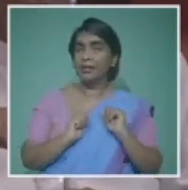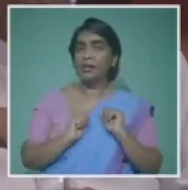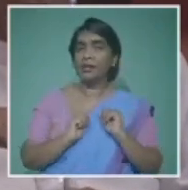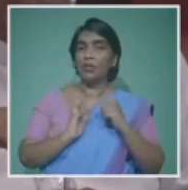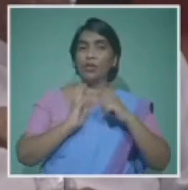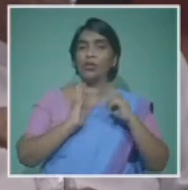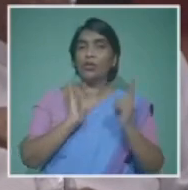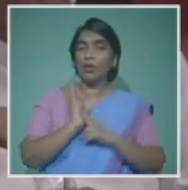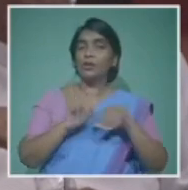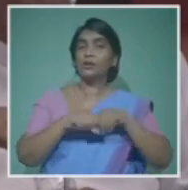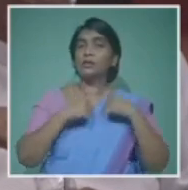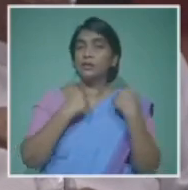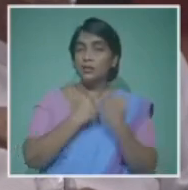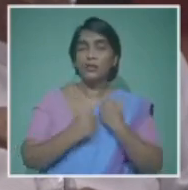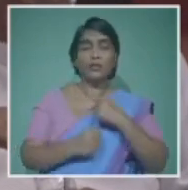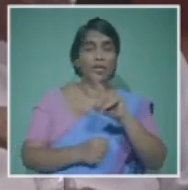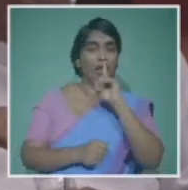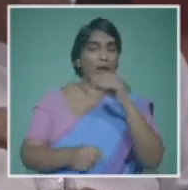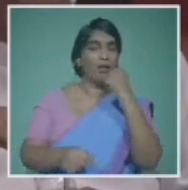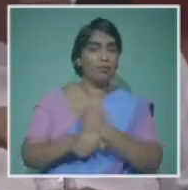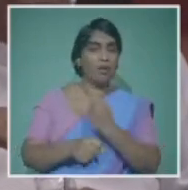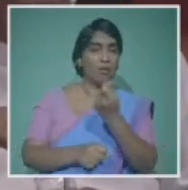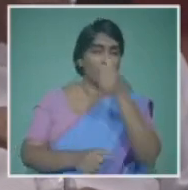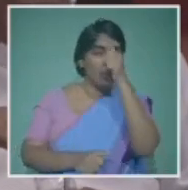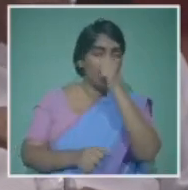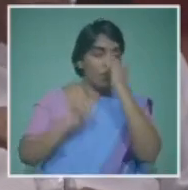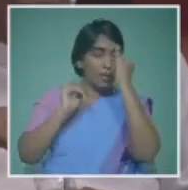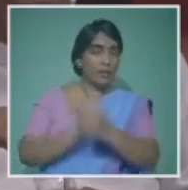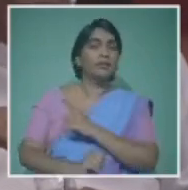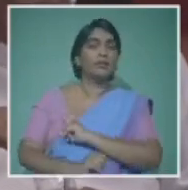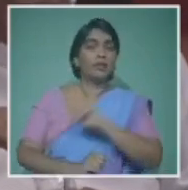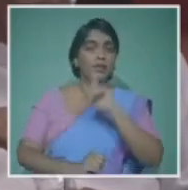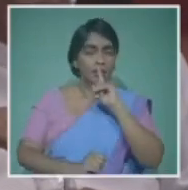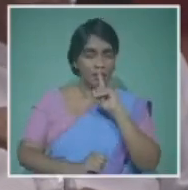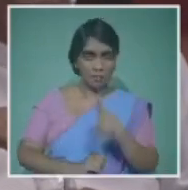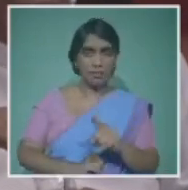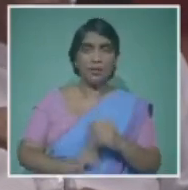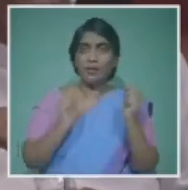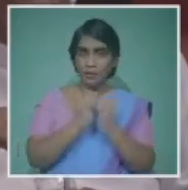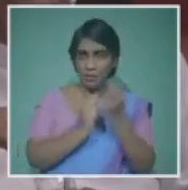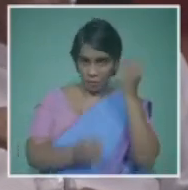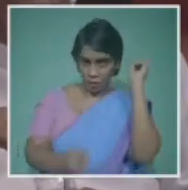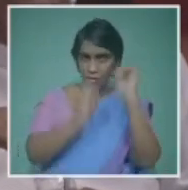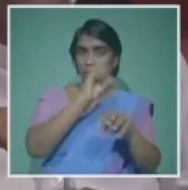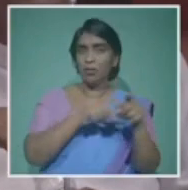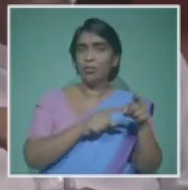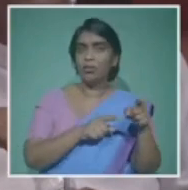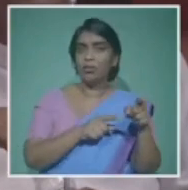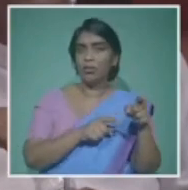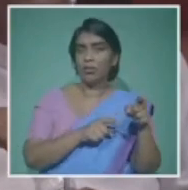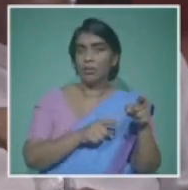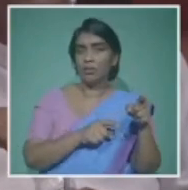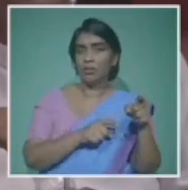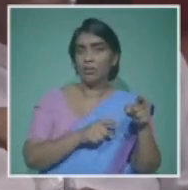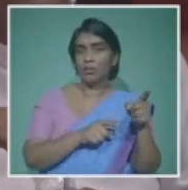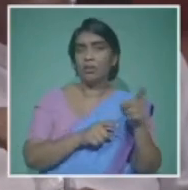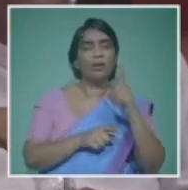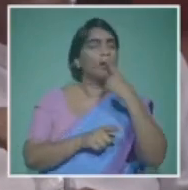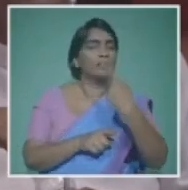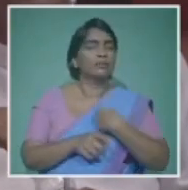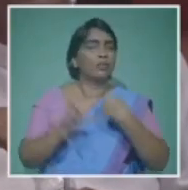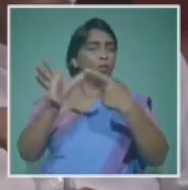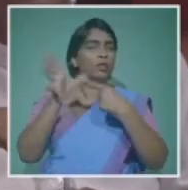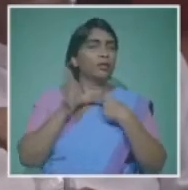ekset jati ke sangwidana kiri kota andu arti kaparada karno kila, semuanya saliya baik, itu apa kian depan